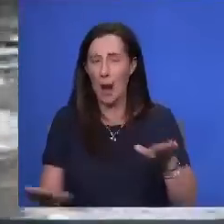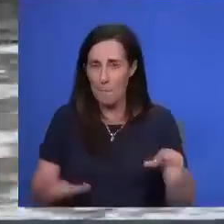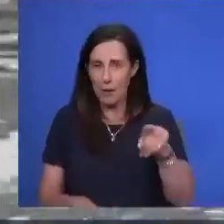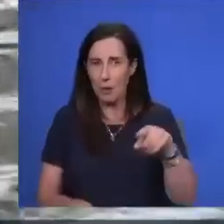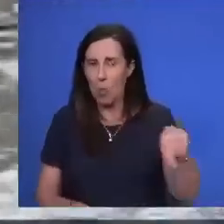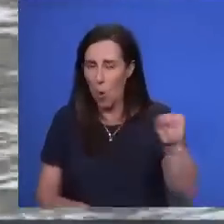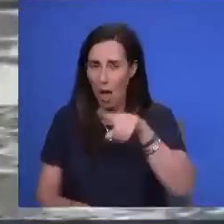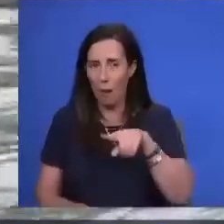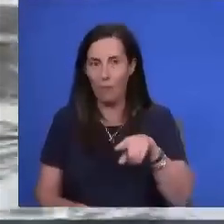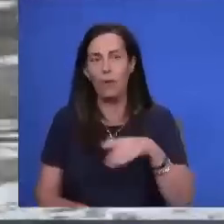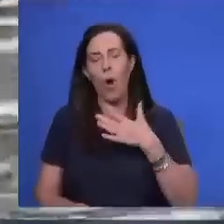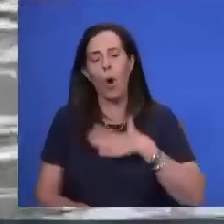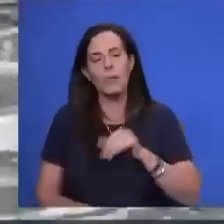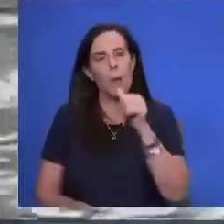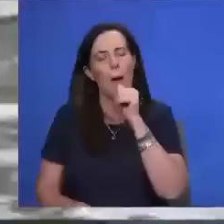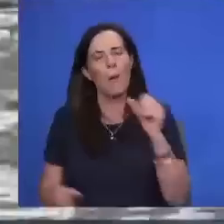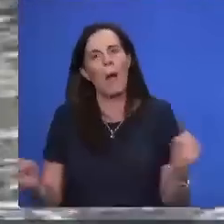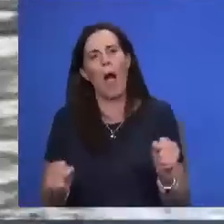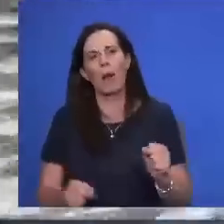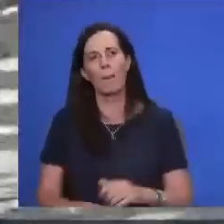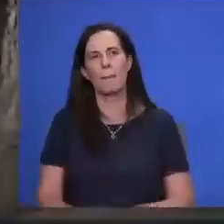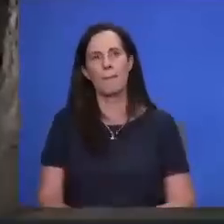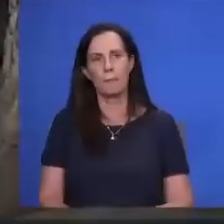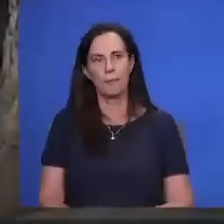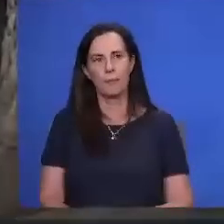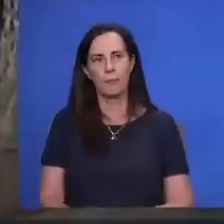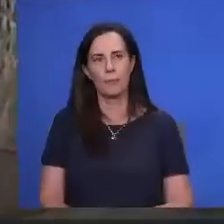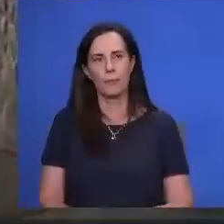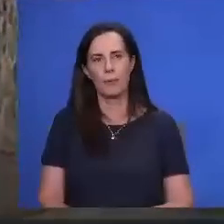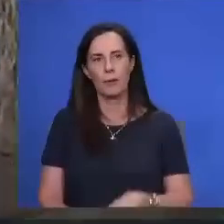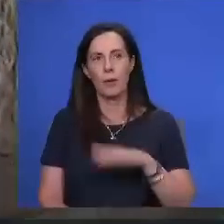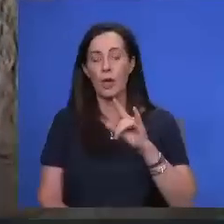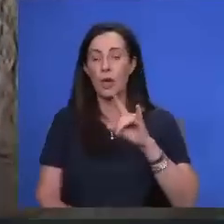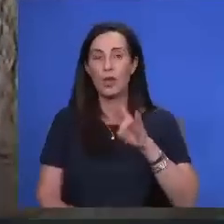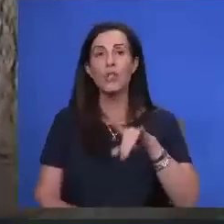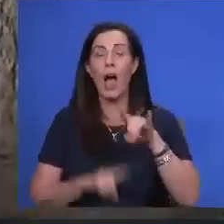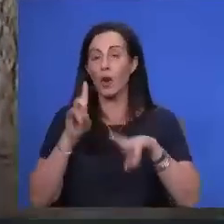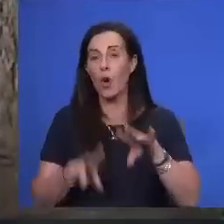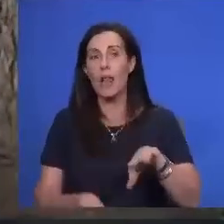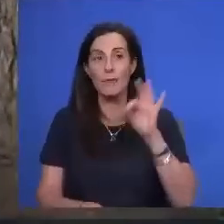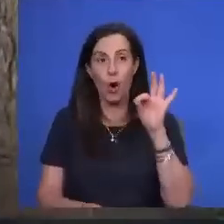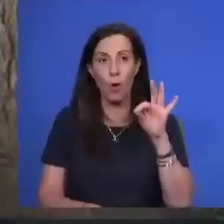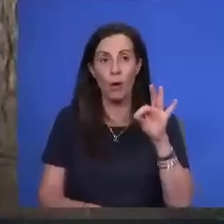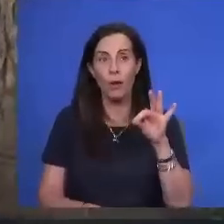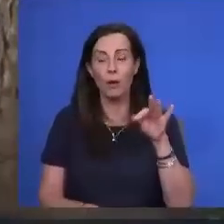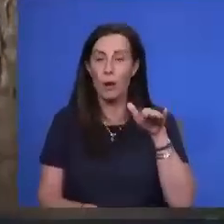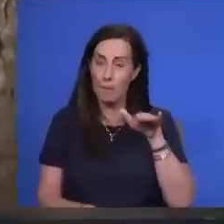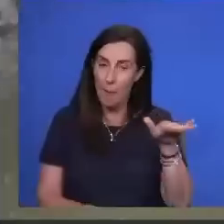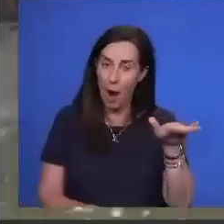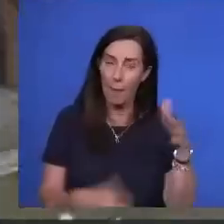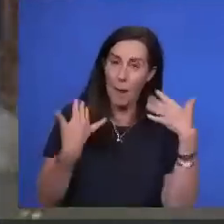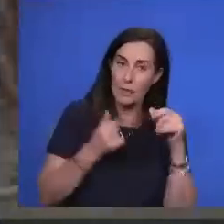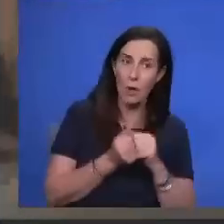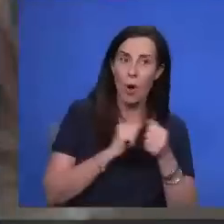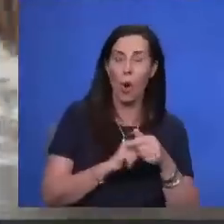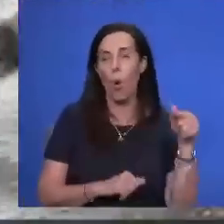והטיגריסים רק רוצים להצטנן במים הקרירים. יש לבעל החיים את אפשרות הבחירה לבחור להישאר בבית הלילה הממוזג או